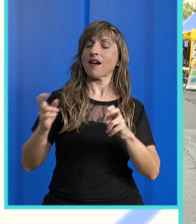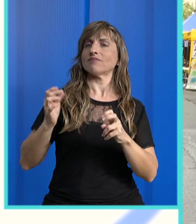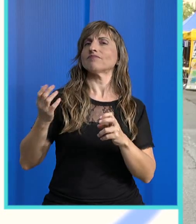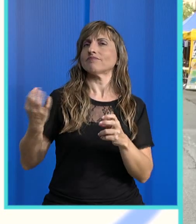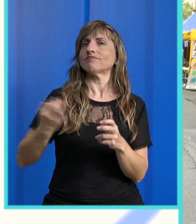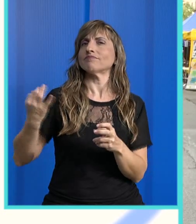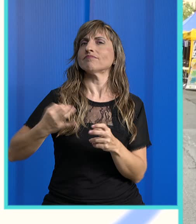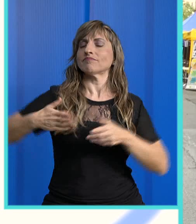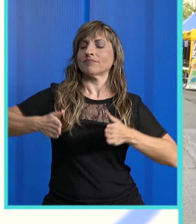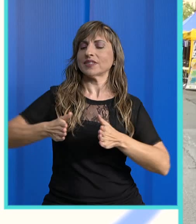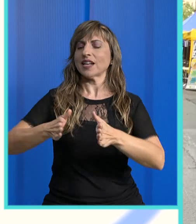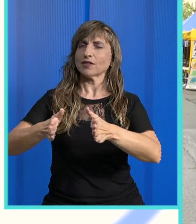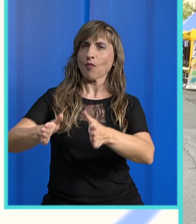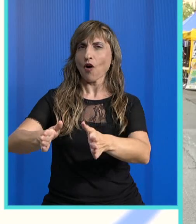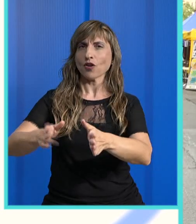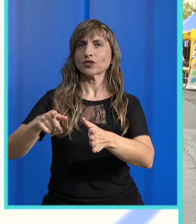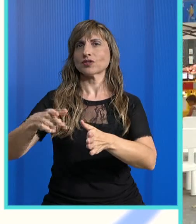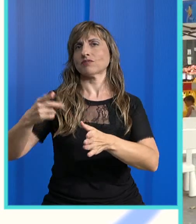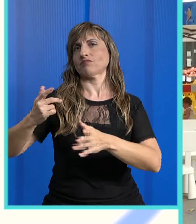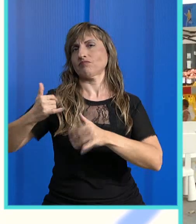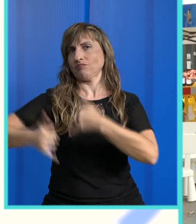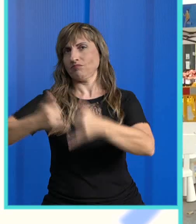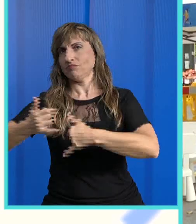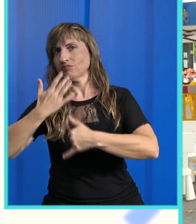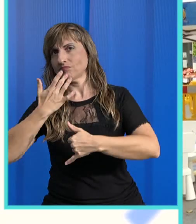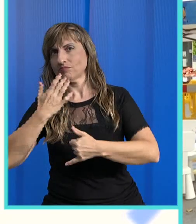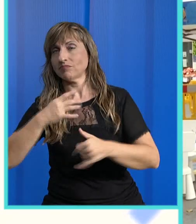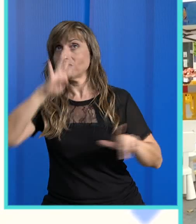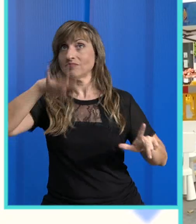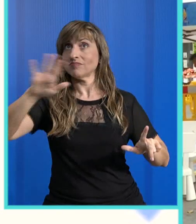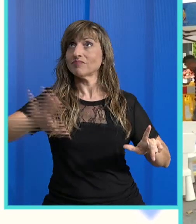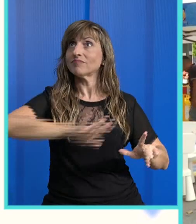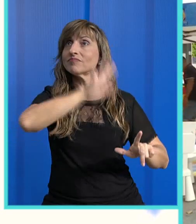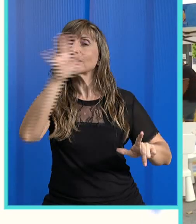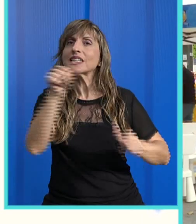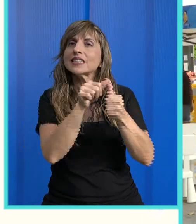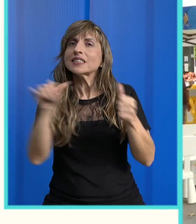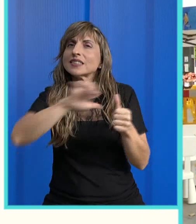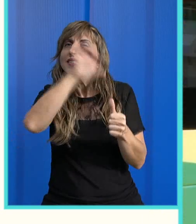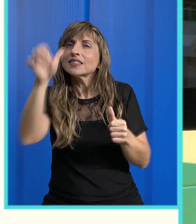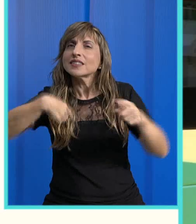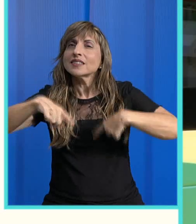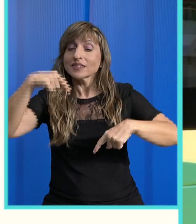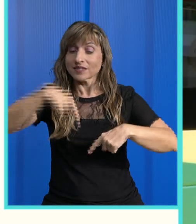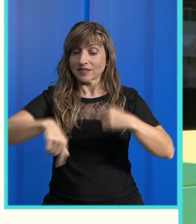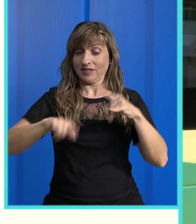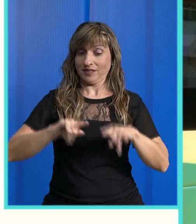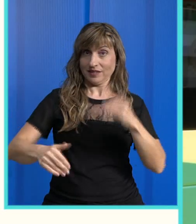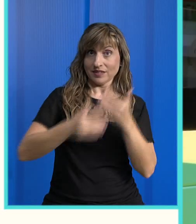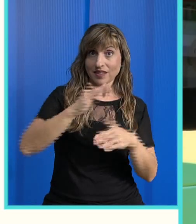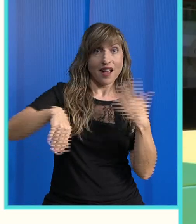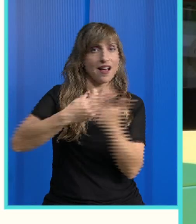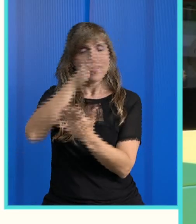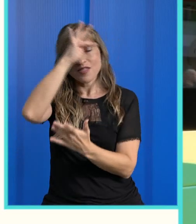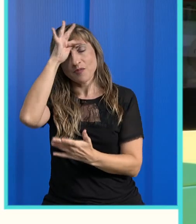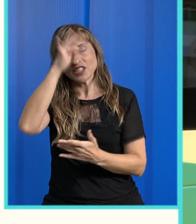a moure's amb transports alternatius al cotxe. Arreu de Catalunya, la Setmana Europea de la Mobilitat t'arrenca avui dilluns i s'allargarà fins diumenge